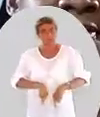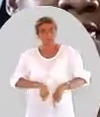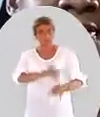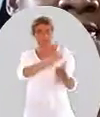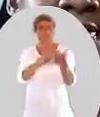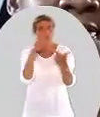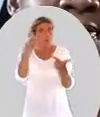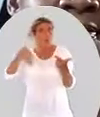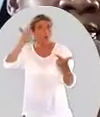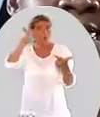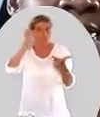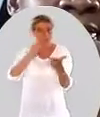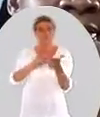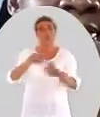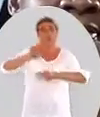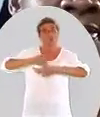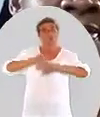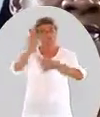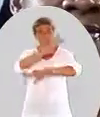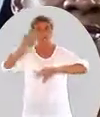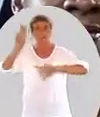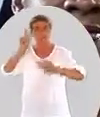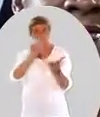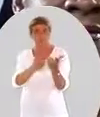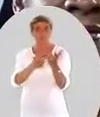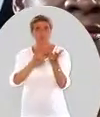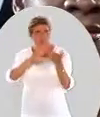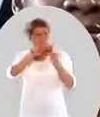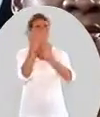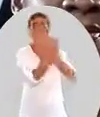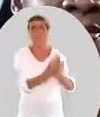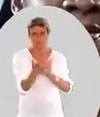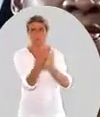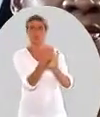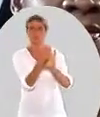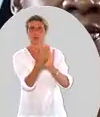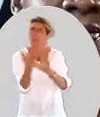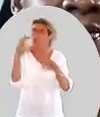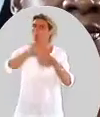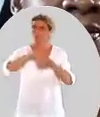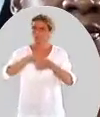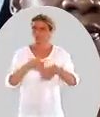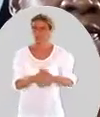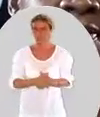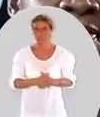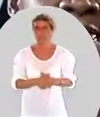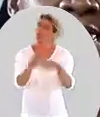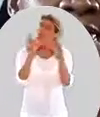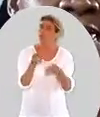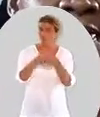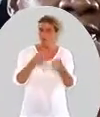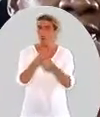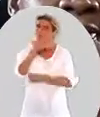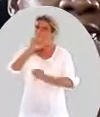l'Europe avec le Conseil Général de la Guadeloupe et avec les communes et les regroupements de communes en cette année